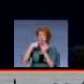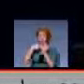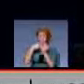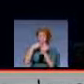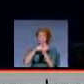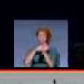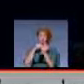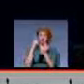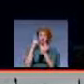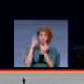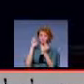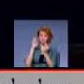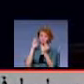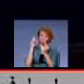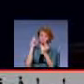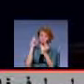آية الكرسي، خواتيم